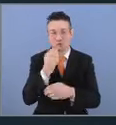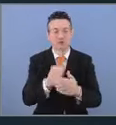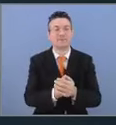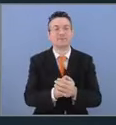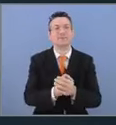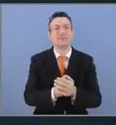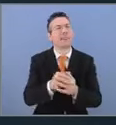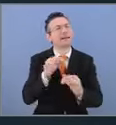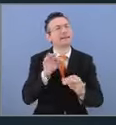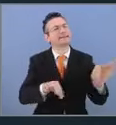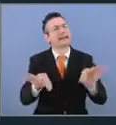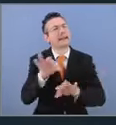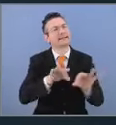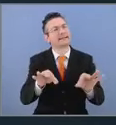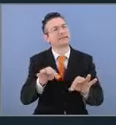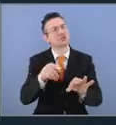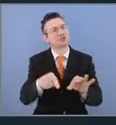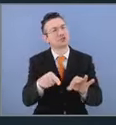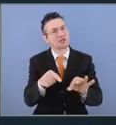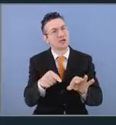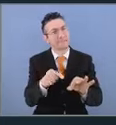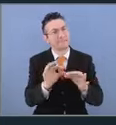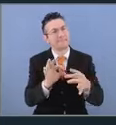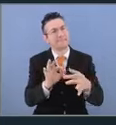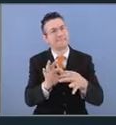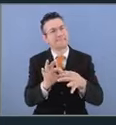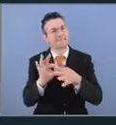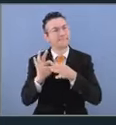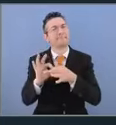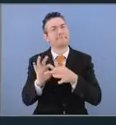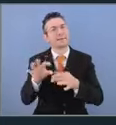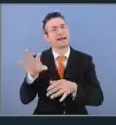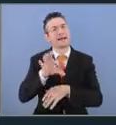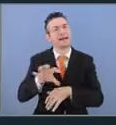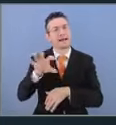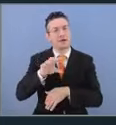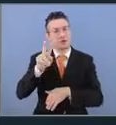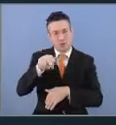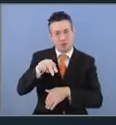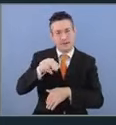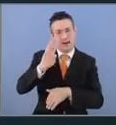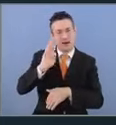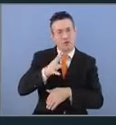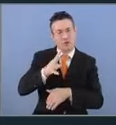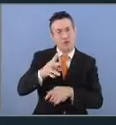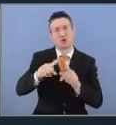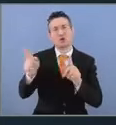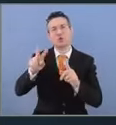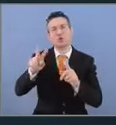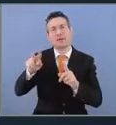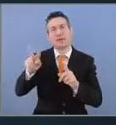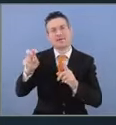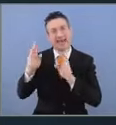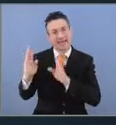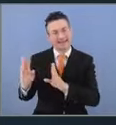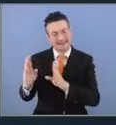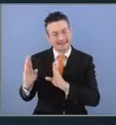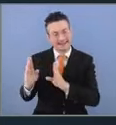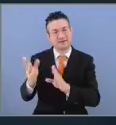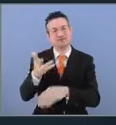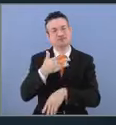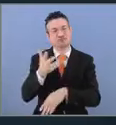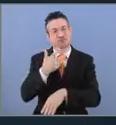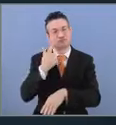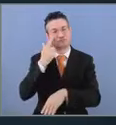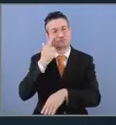continuità con l'analoga strategia regionale per il 2014-2020 e va in continuità anche con le azioni poste in essere dalla